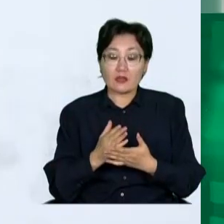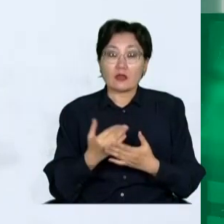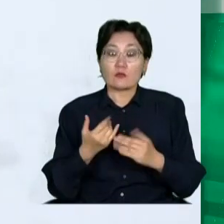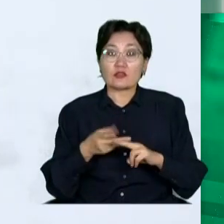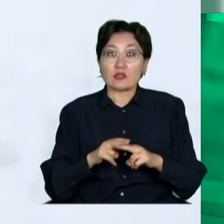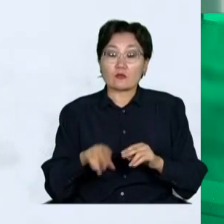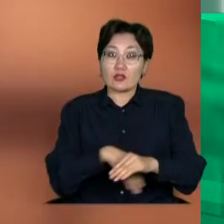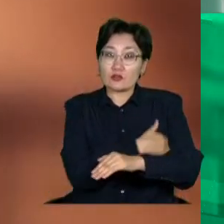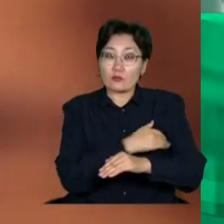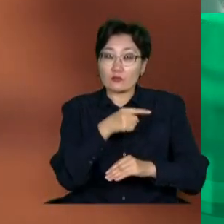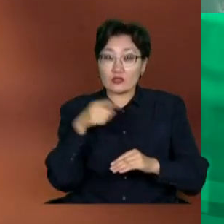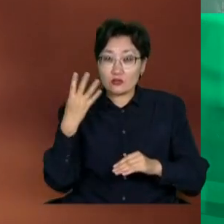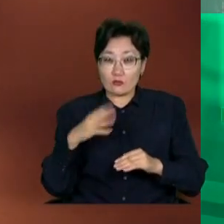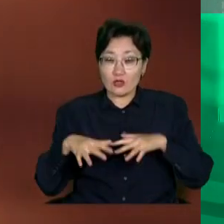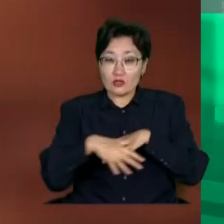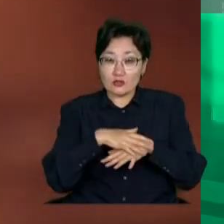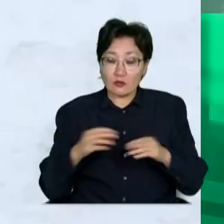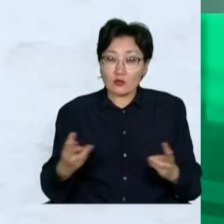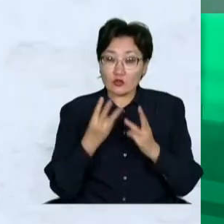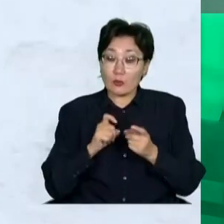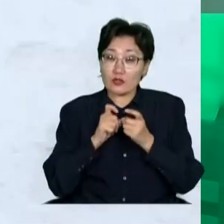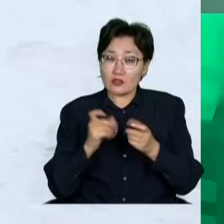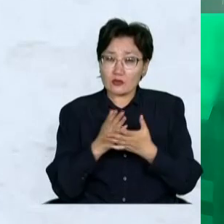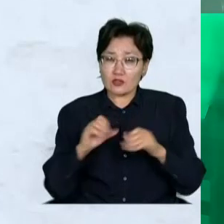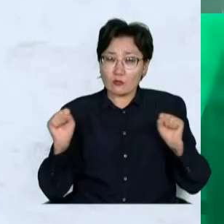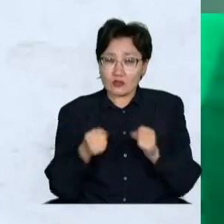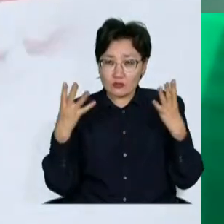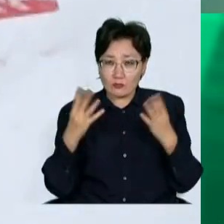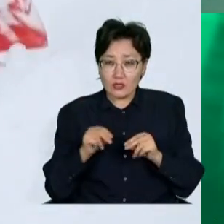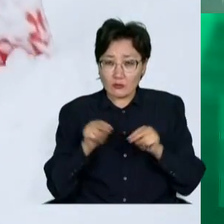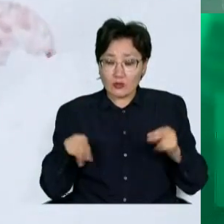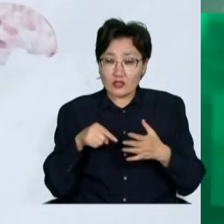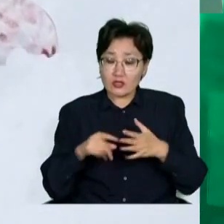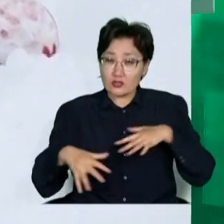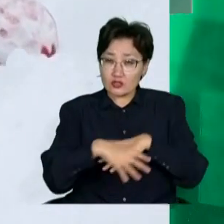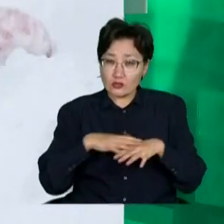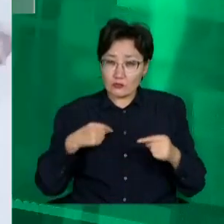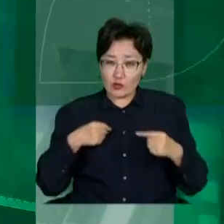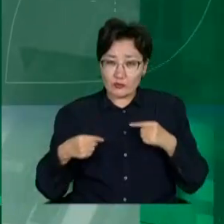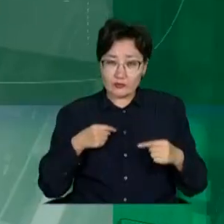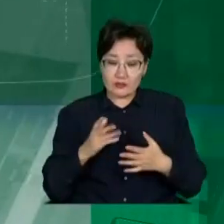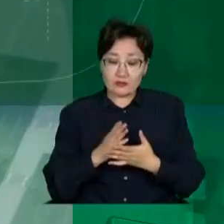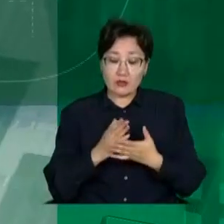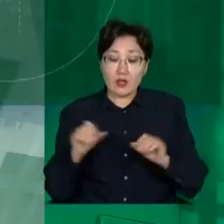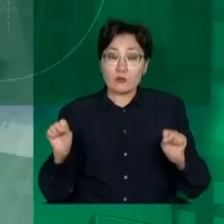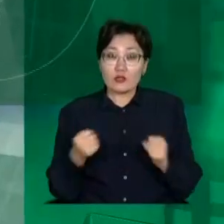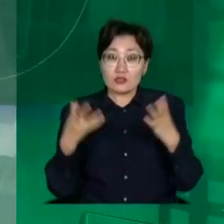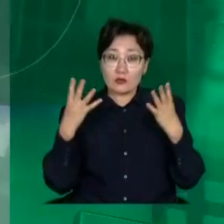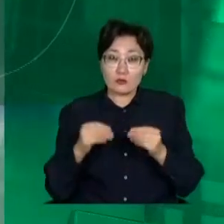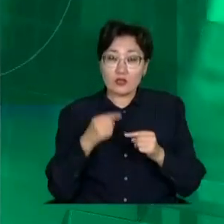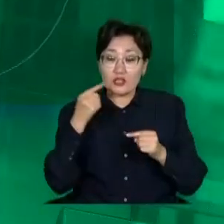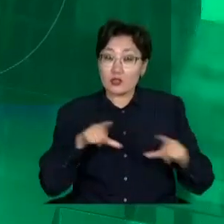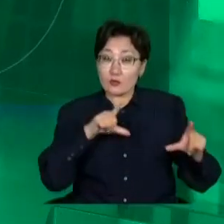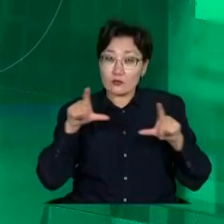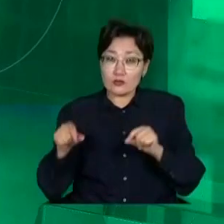бағанасы минус 40, ал жұрт өртпен арпалысы бәлек. Қақаған аяз петропавлдықтарды әбігерге салды. Аязда алысқа